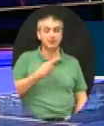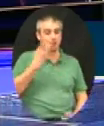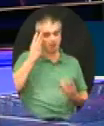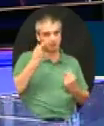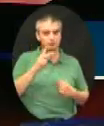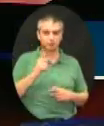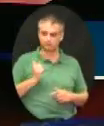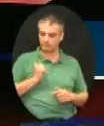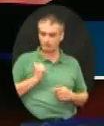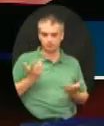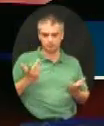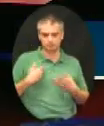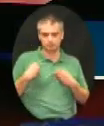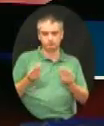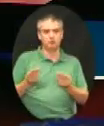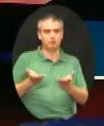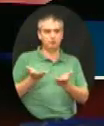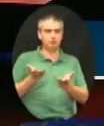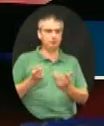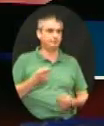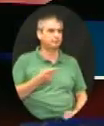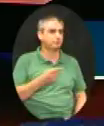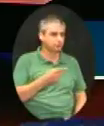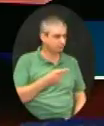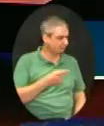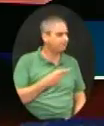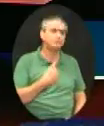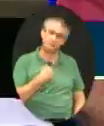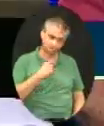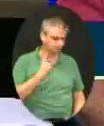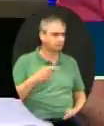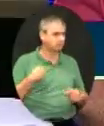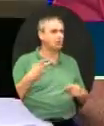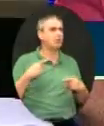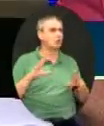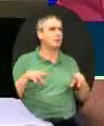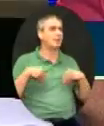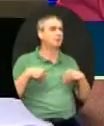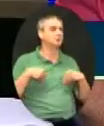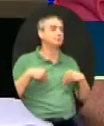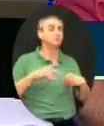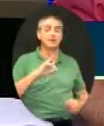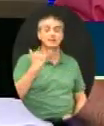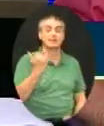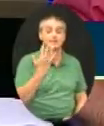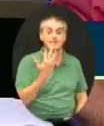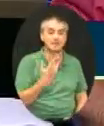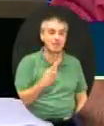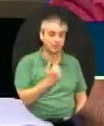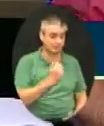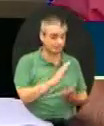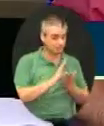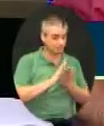חרדים, הצבא בסופו של דבר מספק שהוא צורך. זו נקודה שבה נדמה לי אנחנו יכולים להסכים, היינו כל זמן